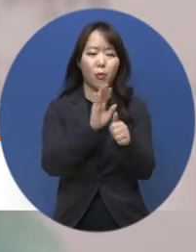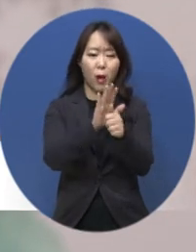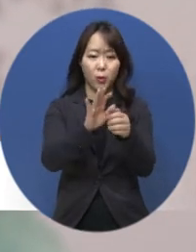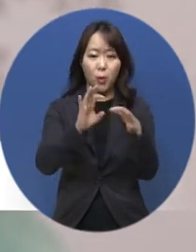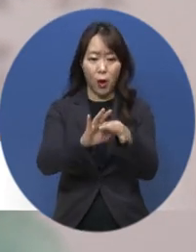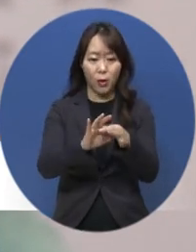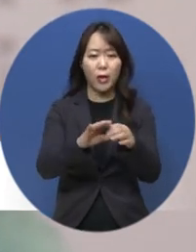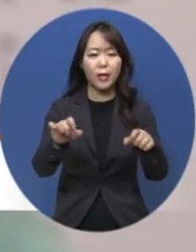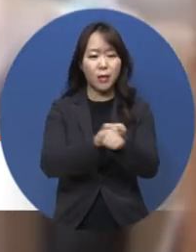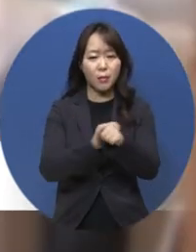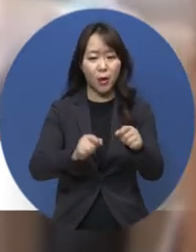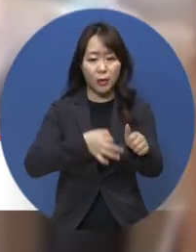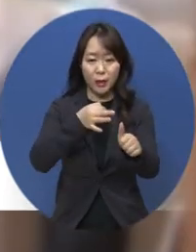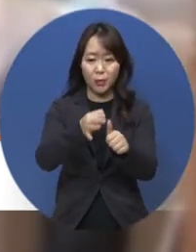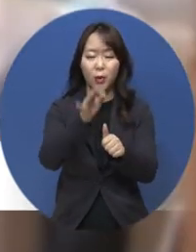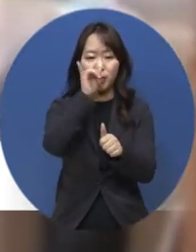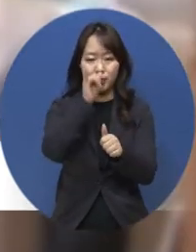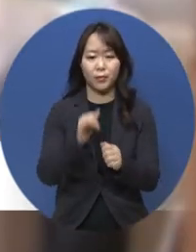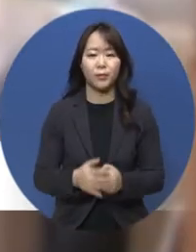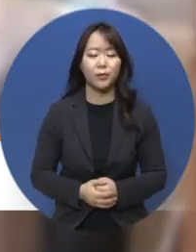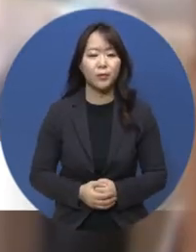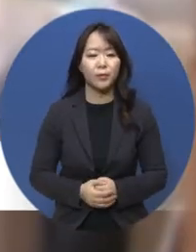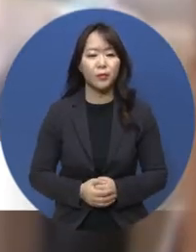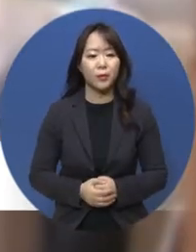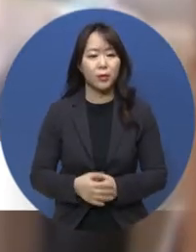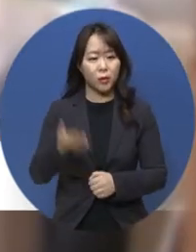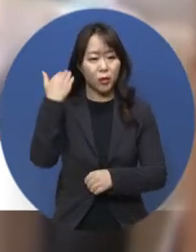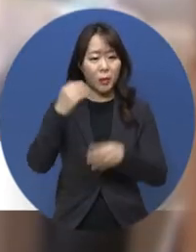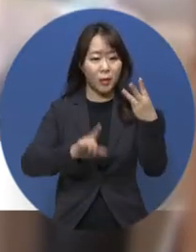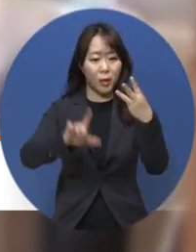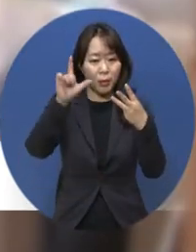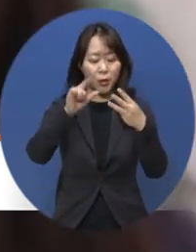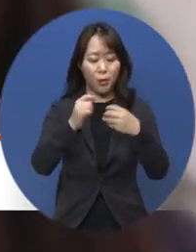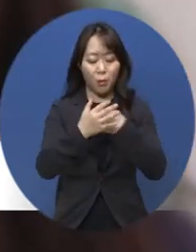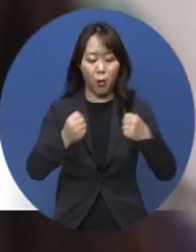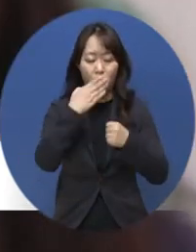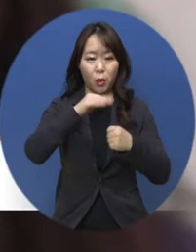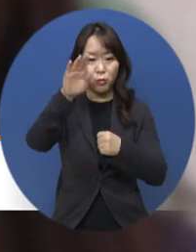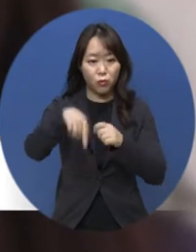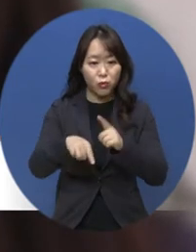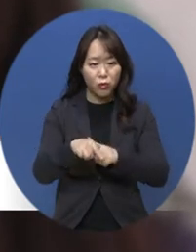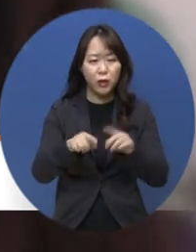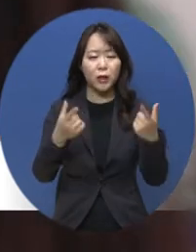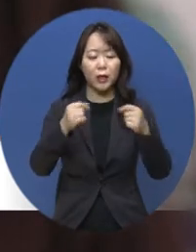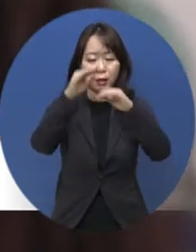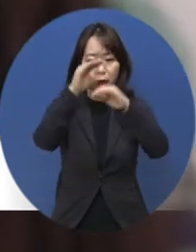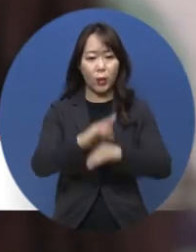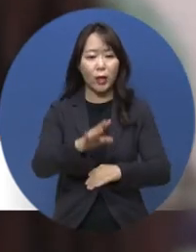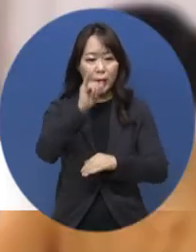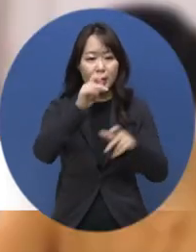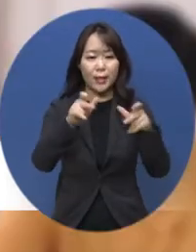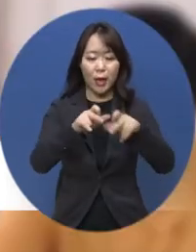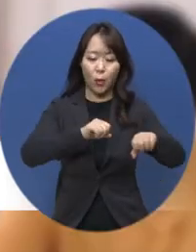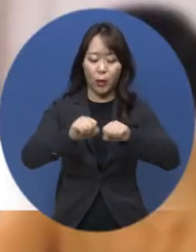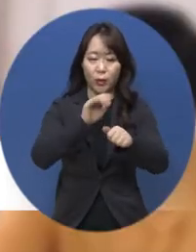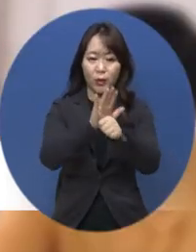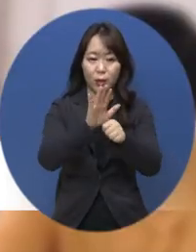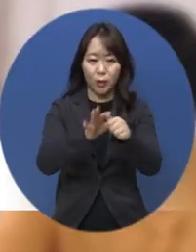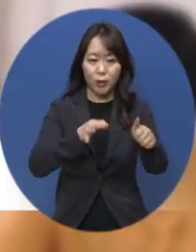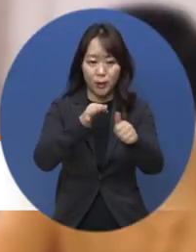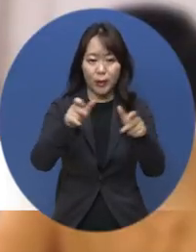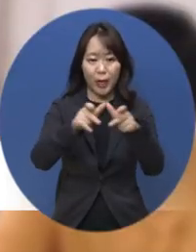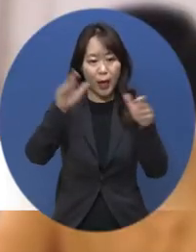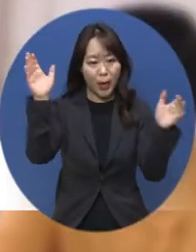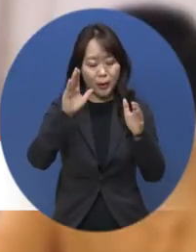위한 특별 급여가 제공됩니다 시간 3 일 보건복지부는 이 같은 내용을 담은 장애인활동지원 수급 장애